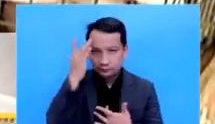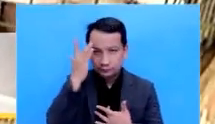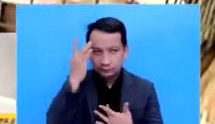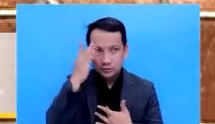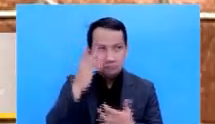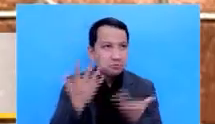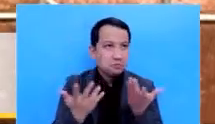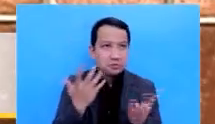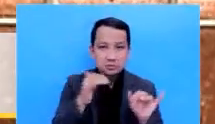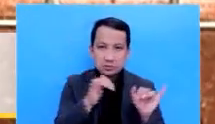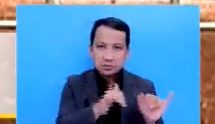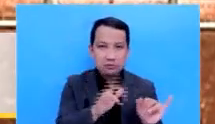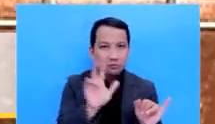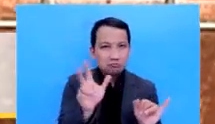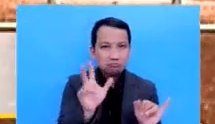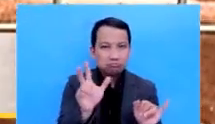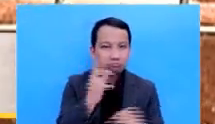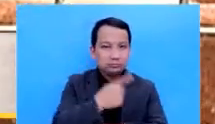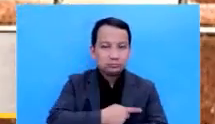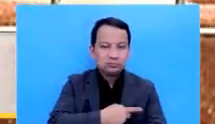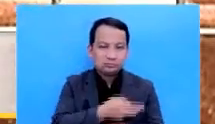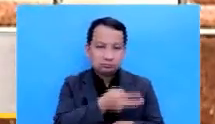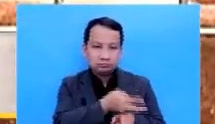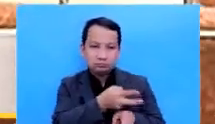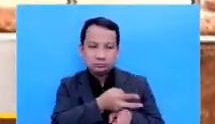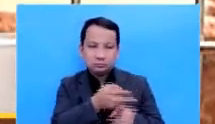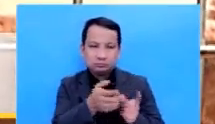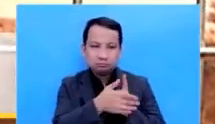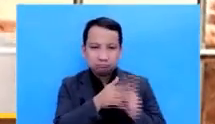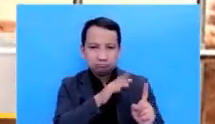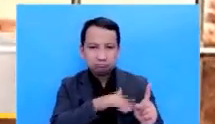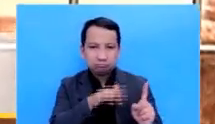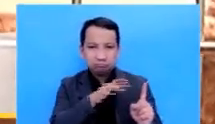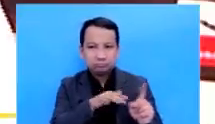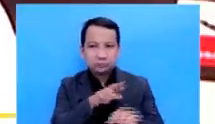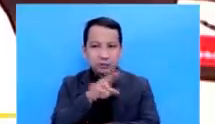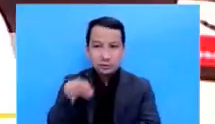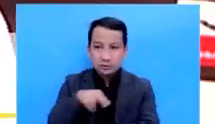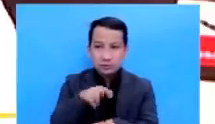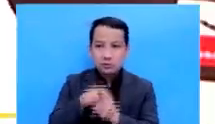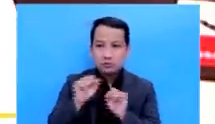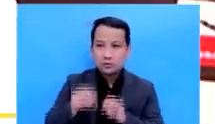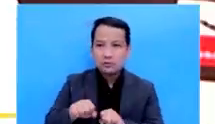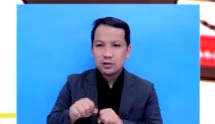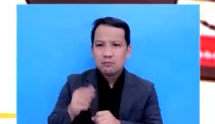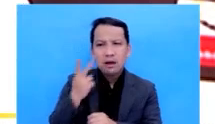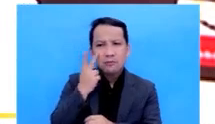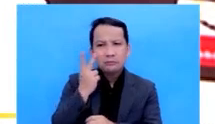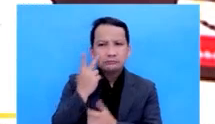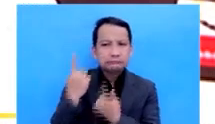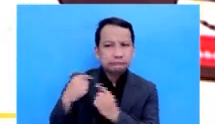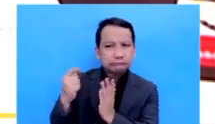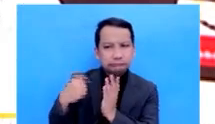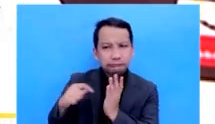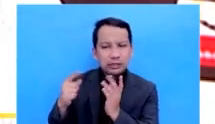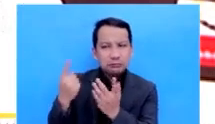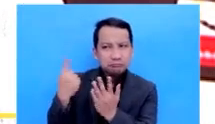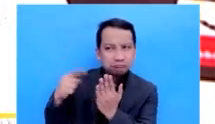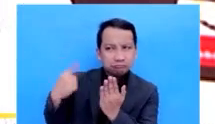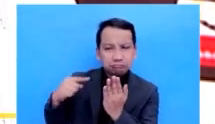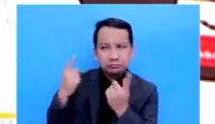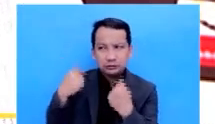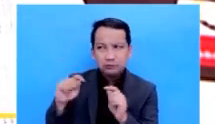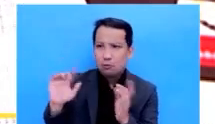days. So regularly may quarantine officer tayo sa region. So ini-inspect po nila to ensure na walang